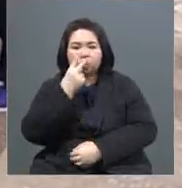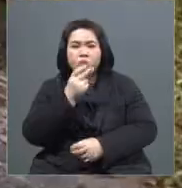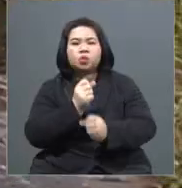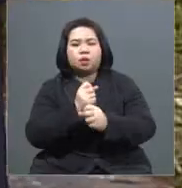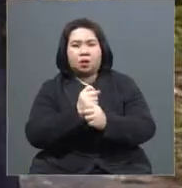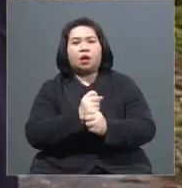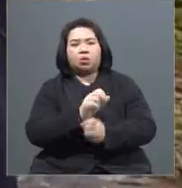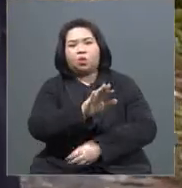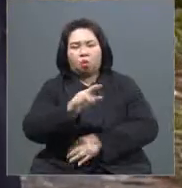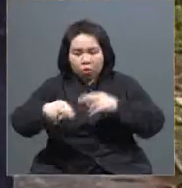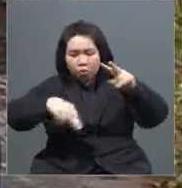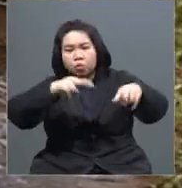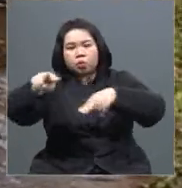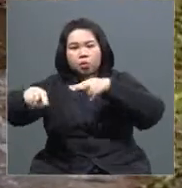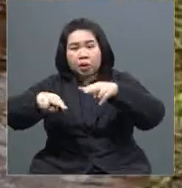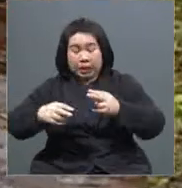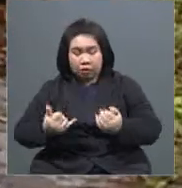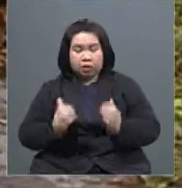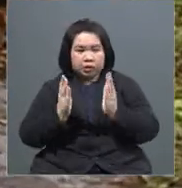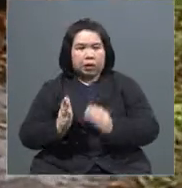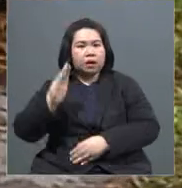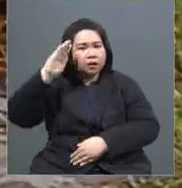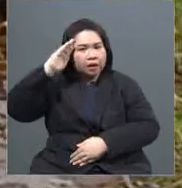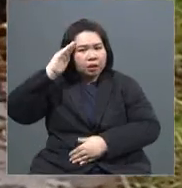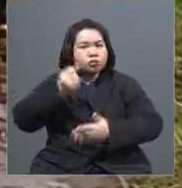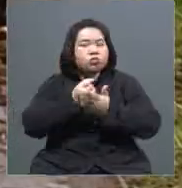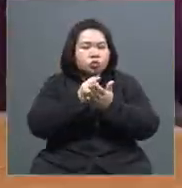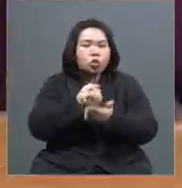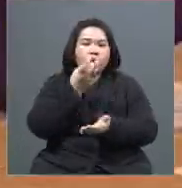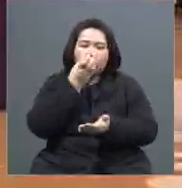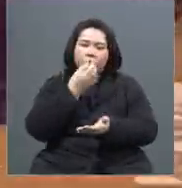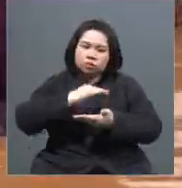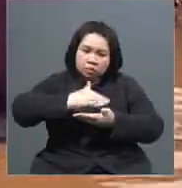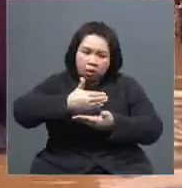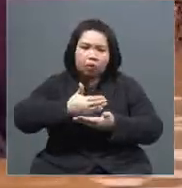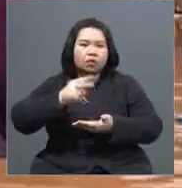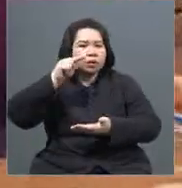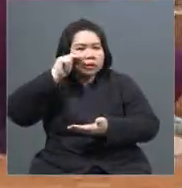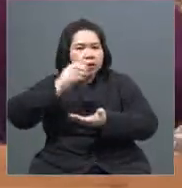การณ์นะขณะนี้กำลังพลเนี่ยก็ลงพื้นที่ไปมอบอาหารกล่องน้ำดื่มบรรจุขว